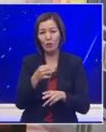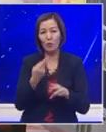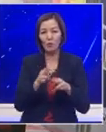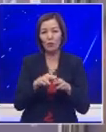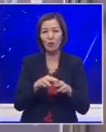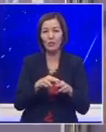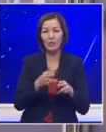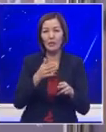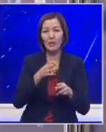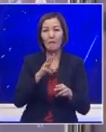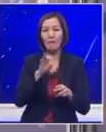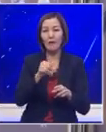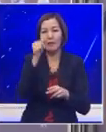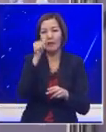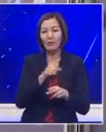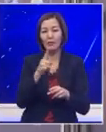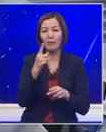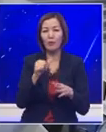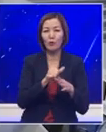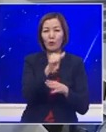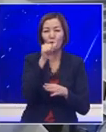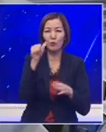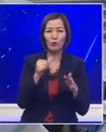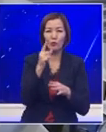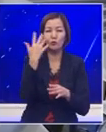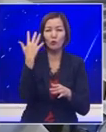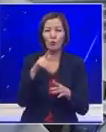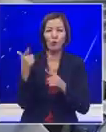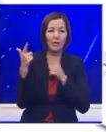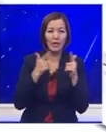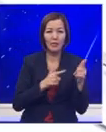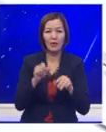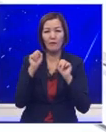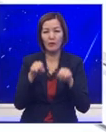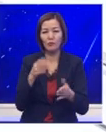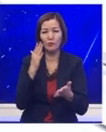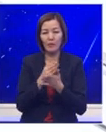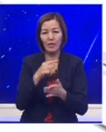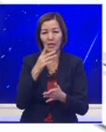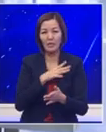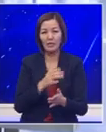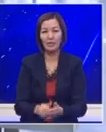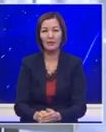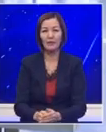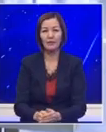мамыр айында тәулігіне 150 тоннаға жуық сапалы өнім әзірлеуге мүмкіндіктері бар екенін айтады.